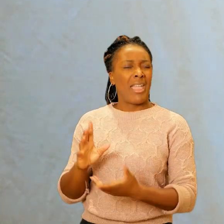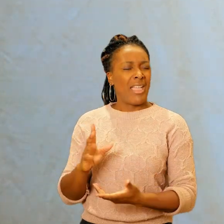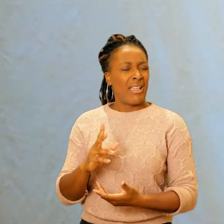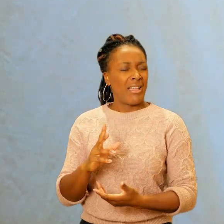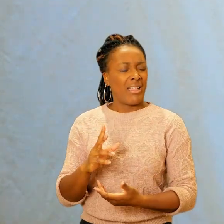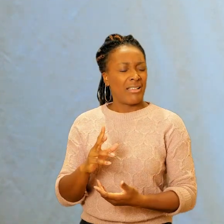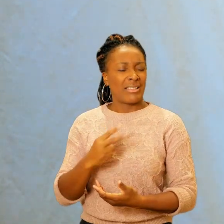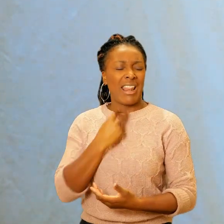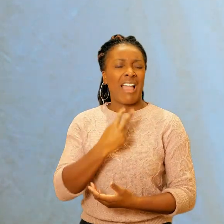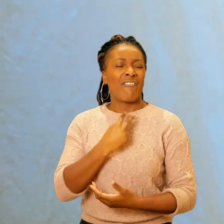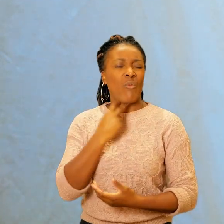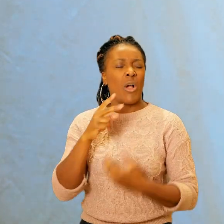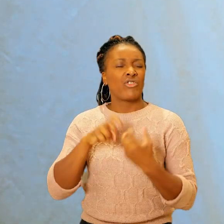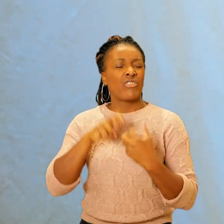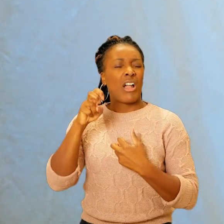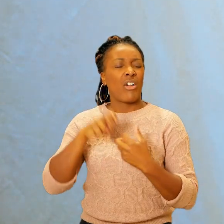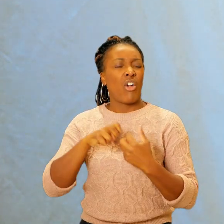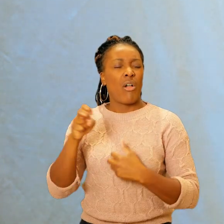de Jacob.